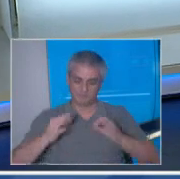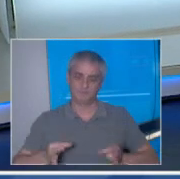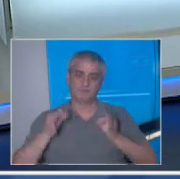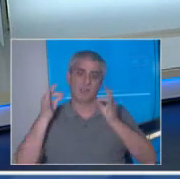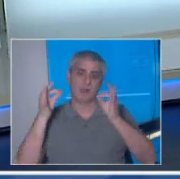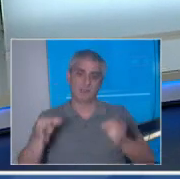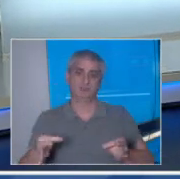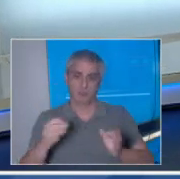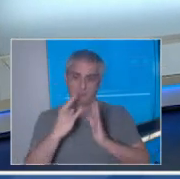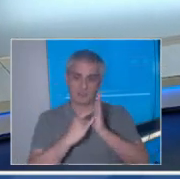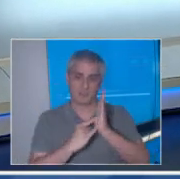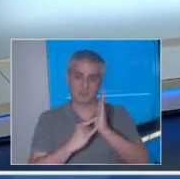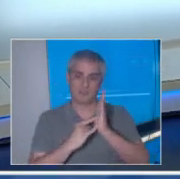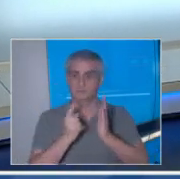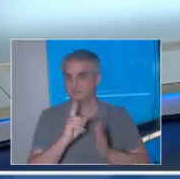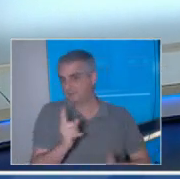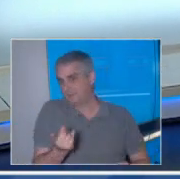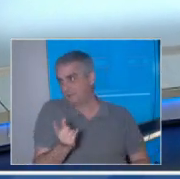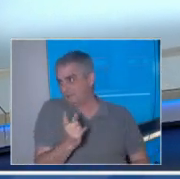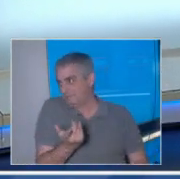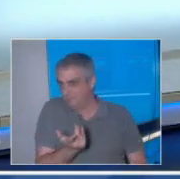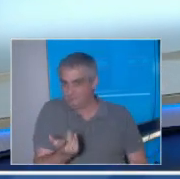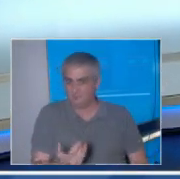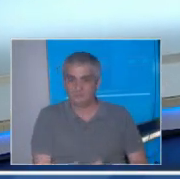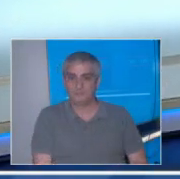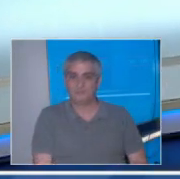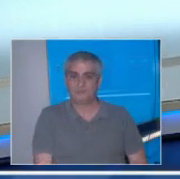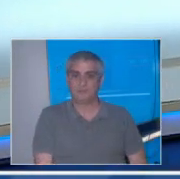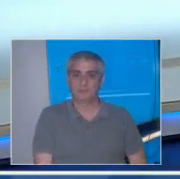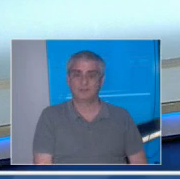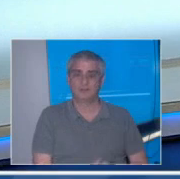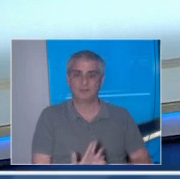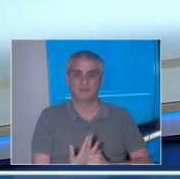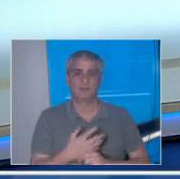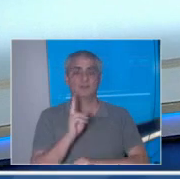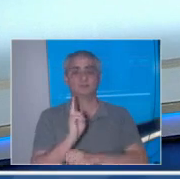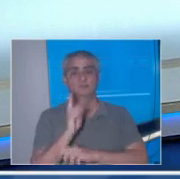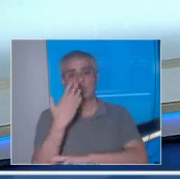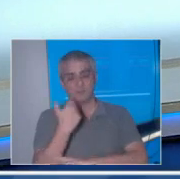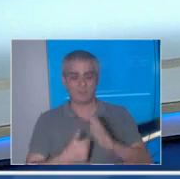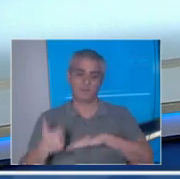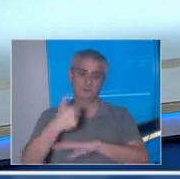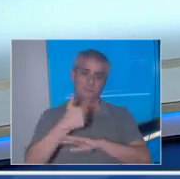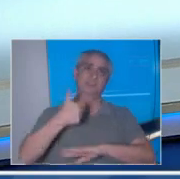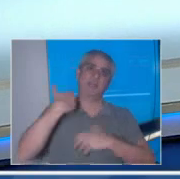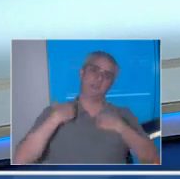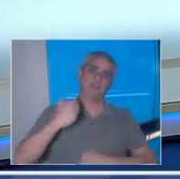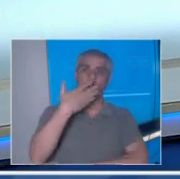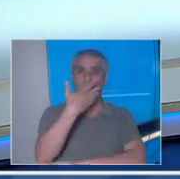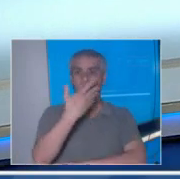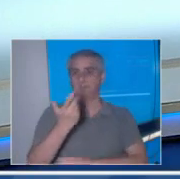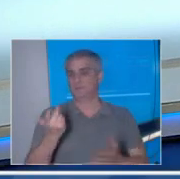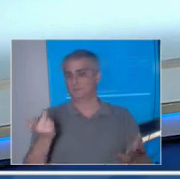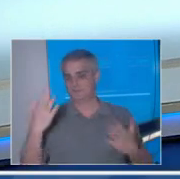את החקיקה. זה הכי שלו שיכול להיות. זה המשמר הלאומי בראשות השר לביטחון לאומי, בן